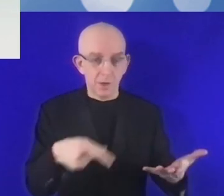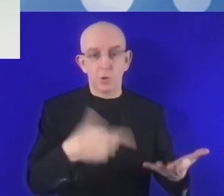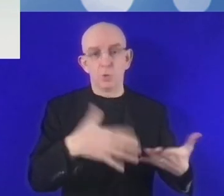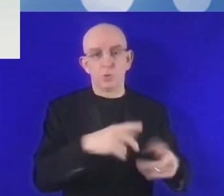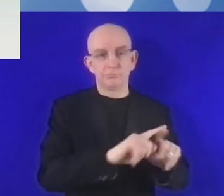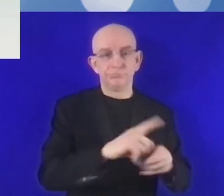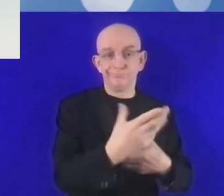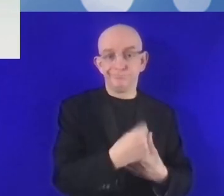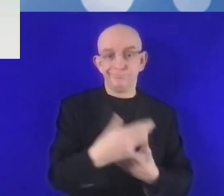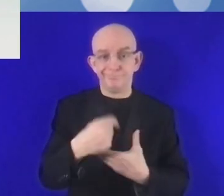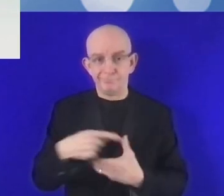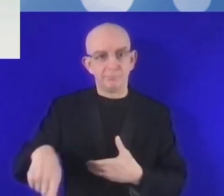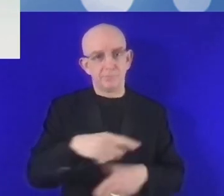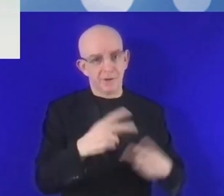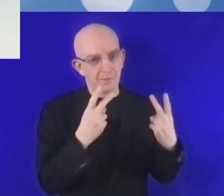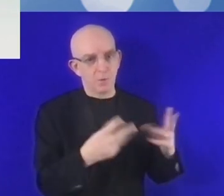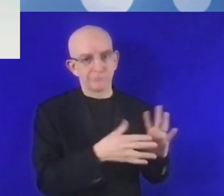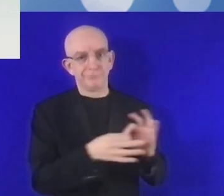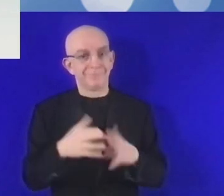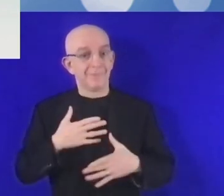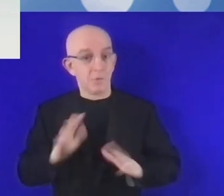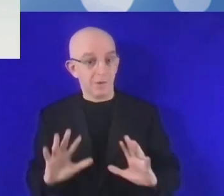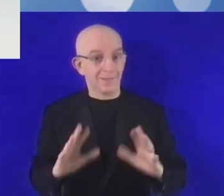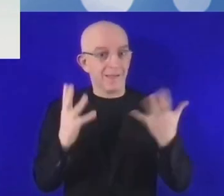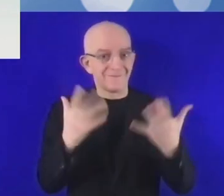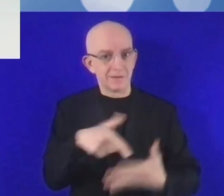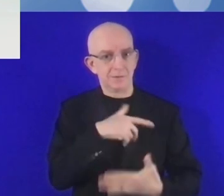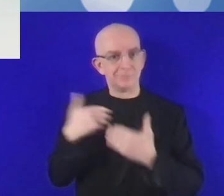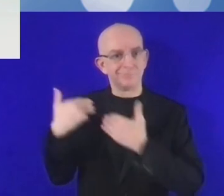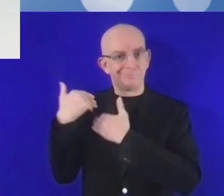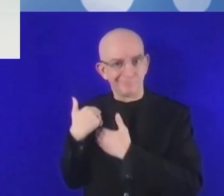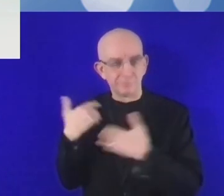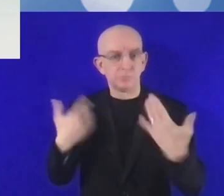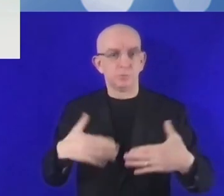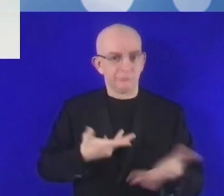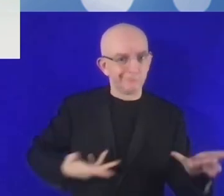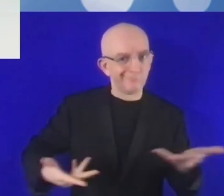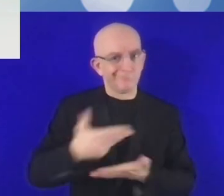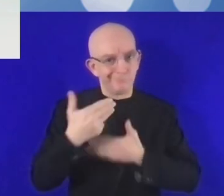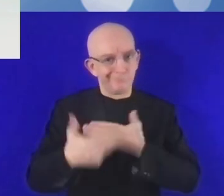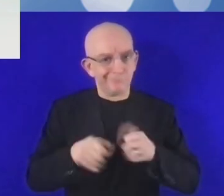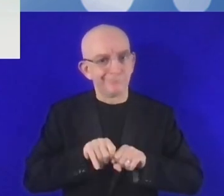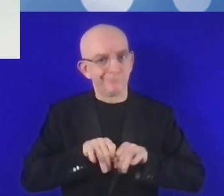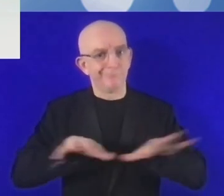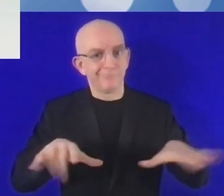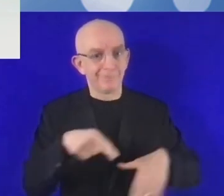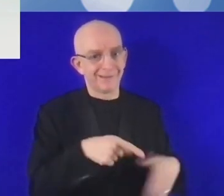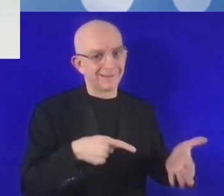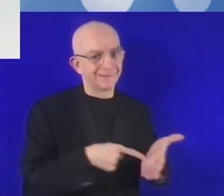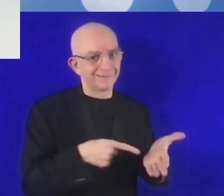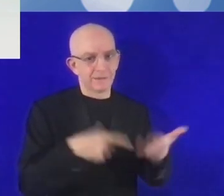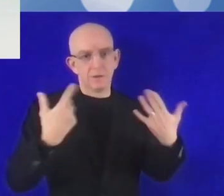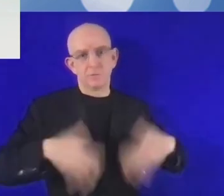мы все понимаем, что успех интернета также связан с определенными